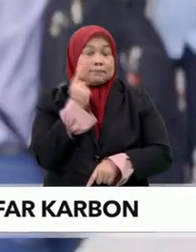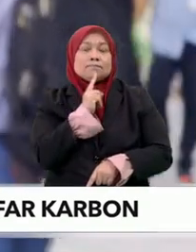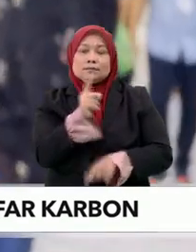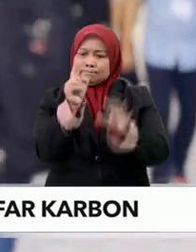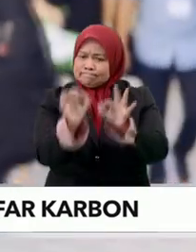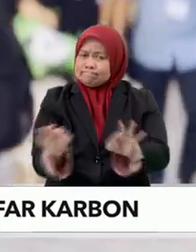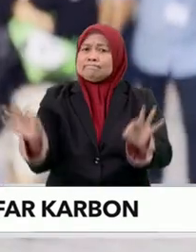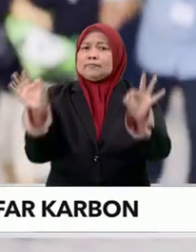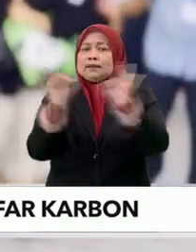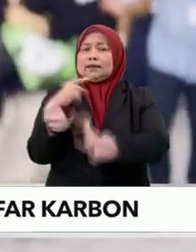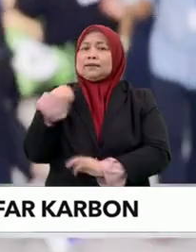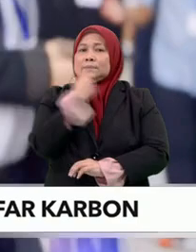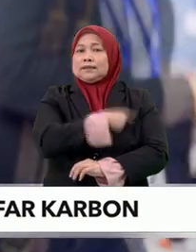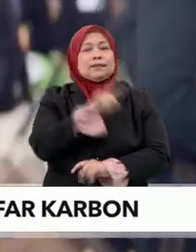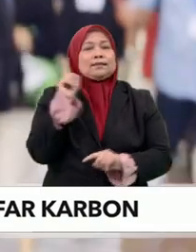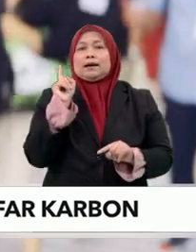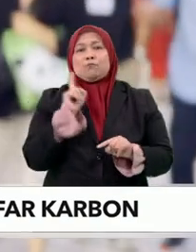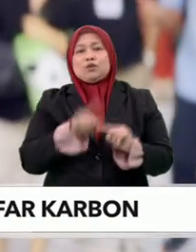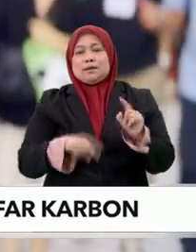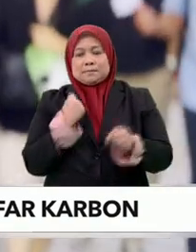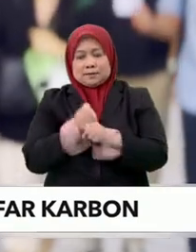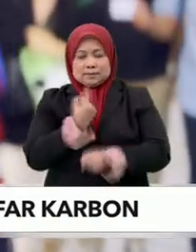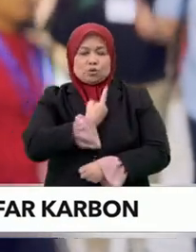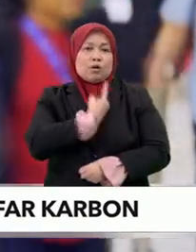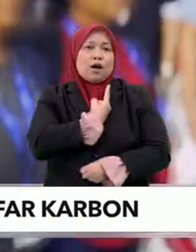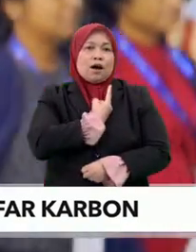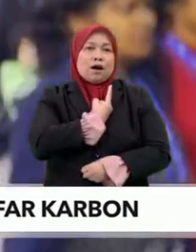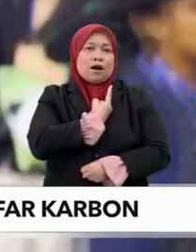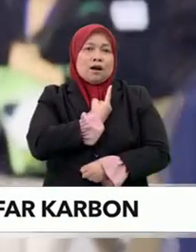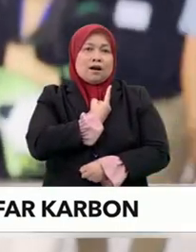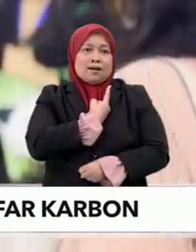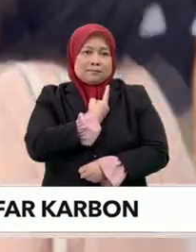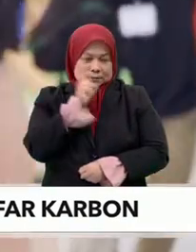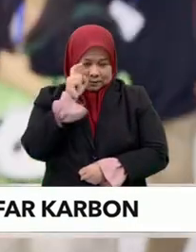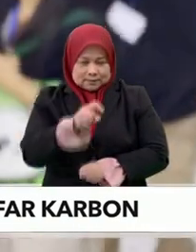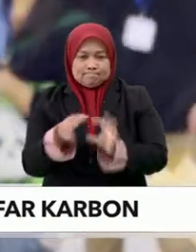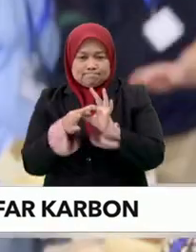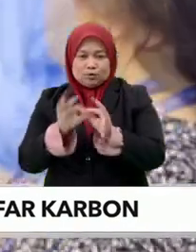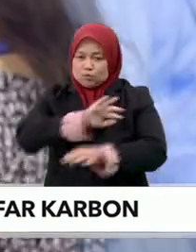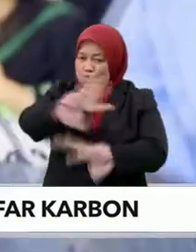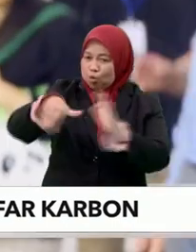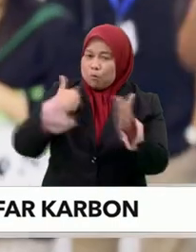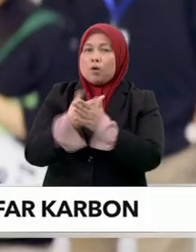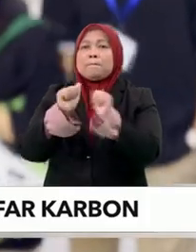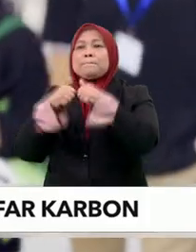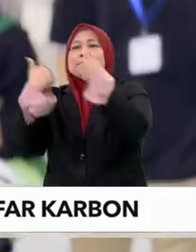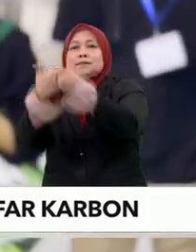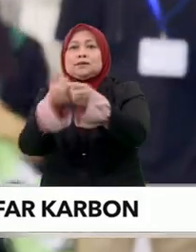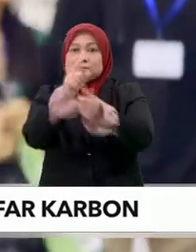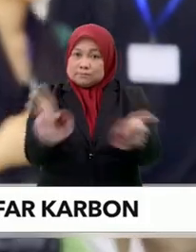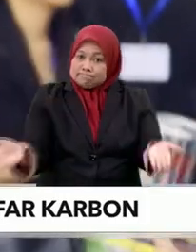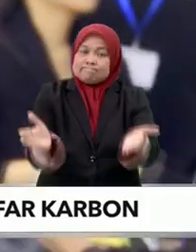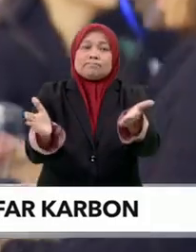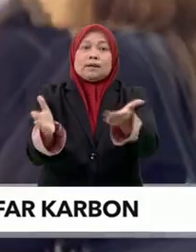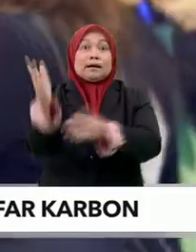sangat penting kita tidak boleh bekerja silo. It takes a whole of society approach. Bukan